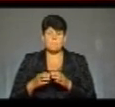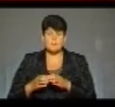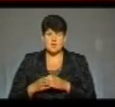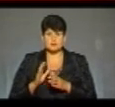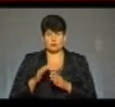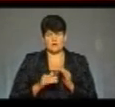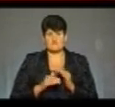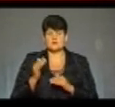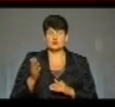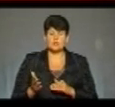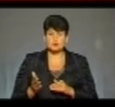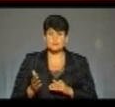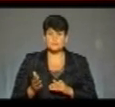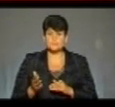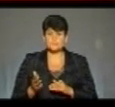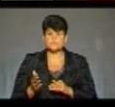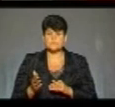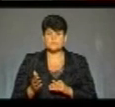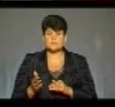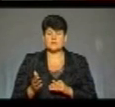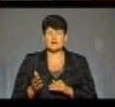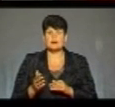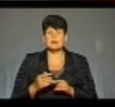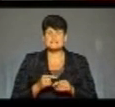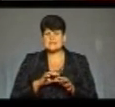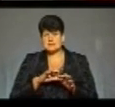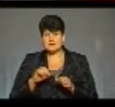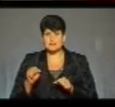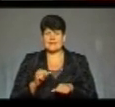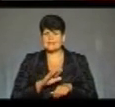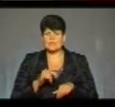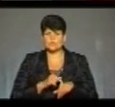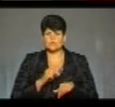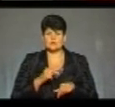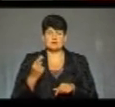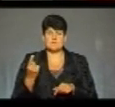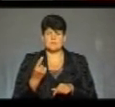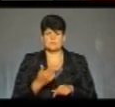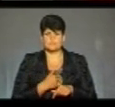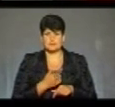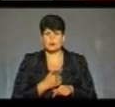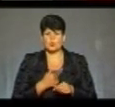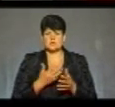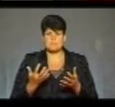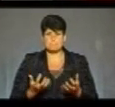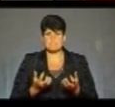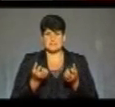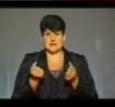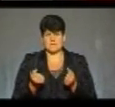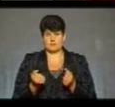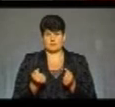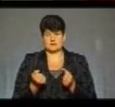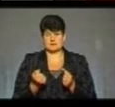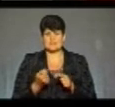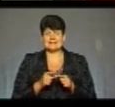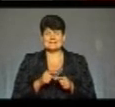буде високим. Якщо ні, то це буде зняття недоторканності – це одна з перших ініціатив, яка хоче підтримувати, скажімо,